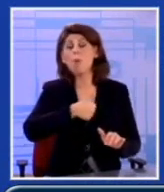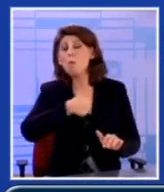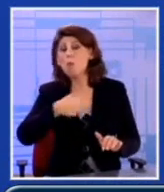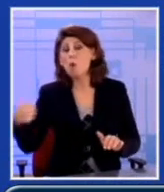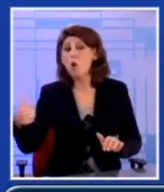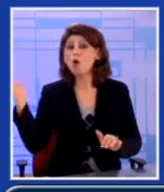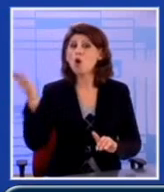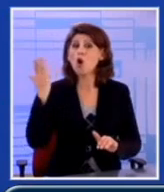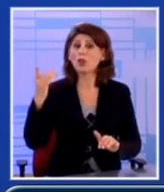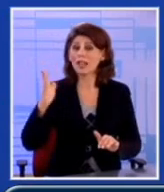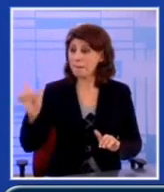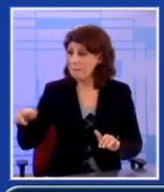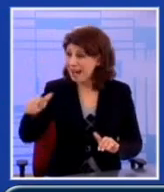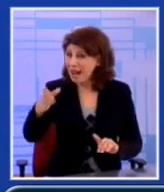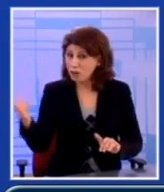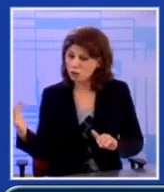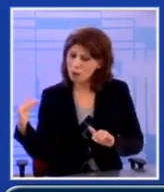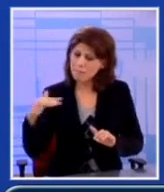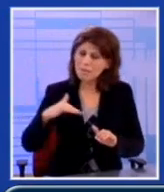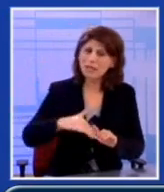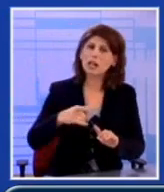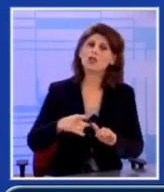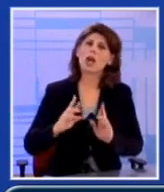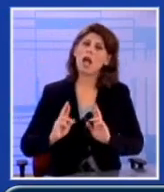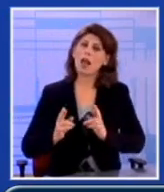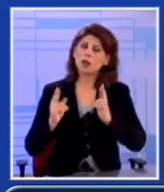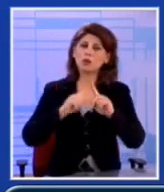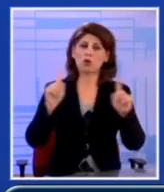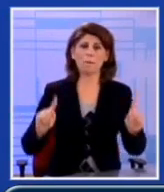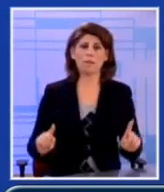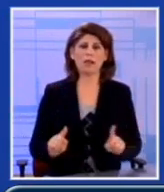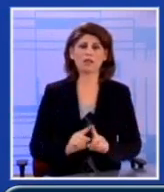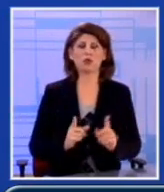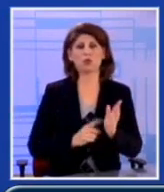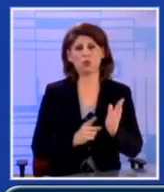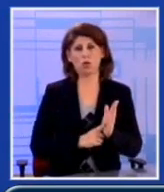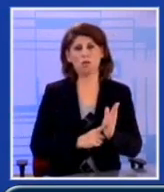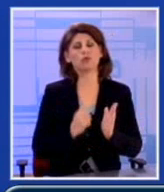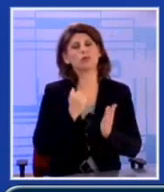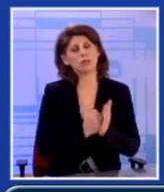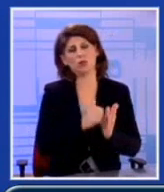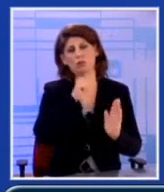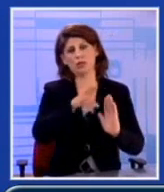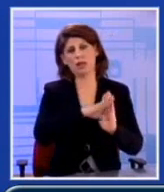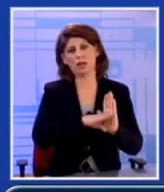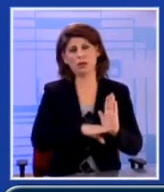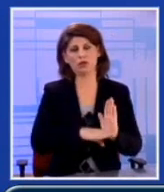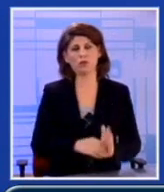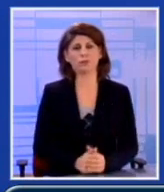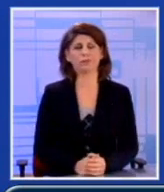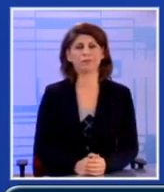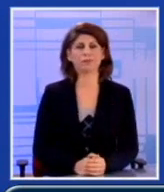μόνον όταν οι παράγοντες αυτοί ενεργούν στο πλαίσιο του νόμου και του Συντάγματος.